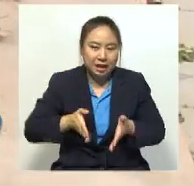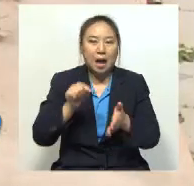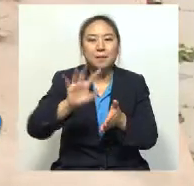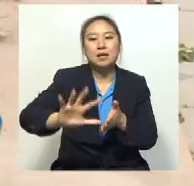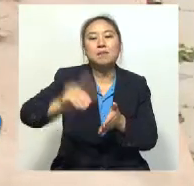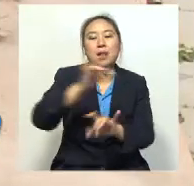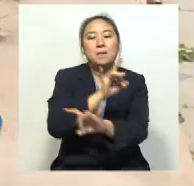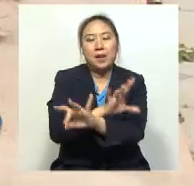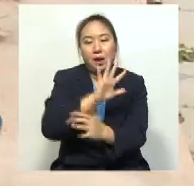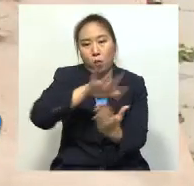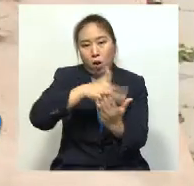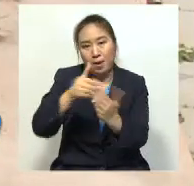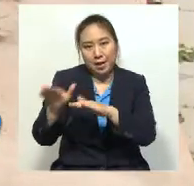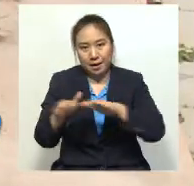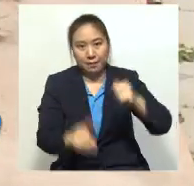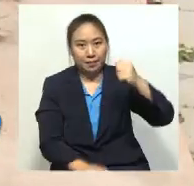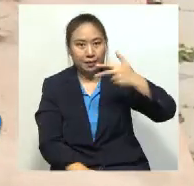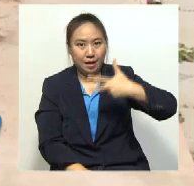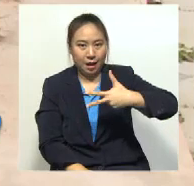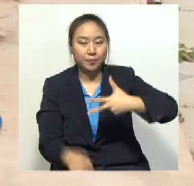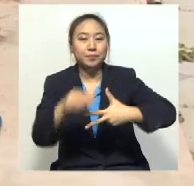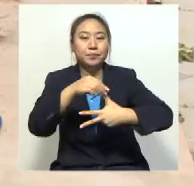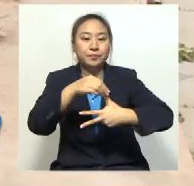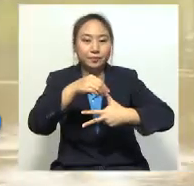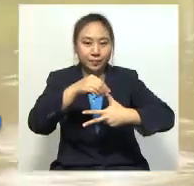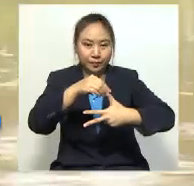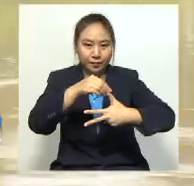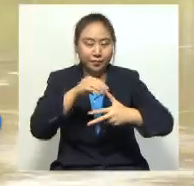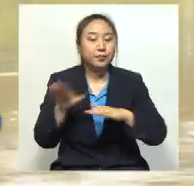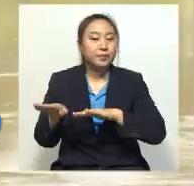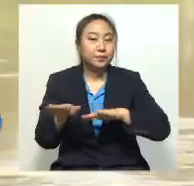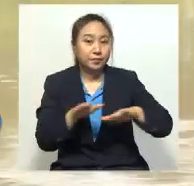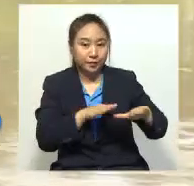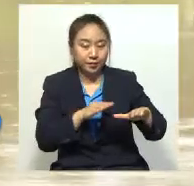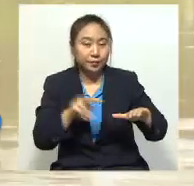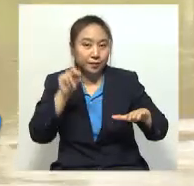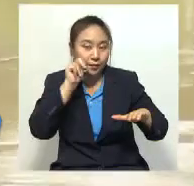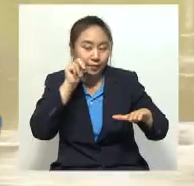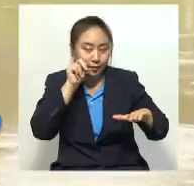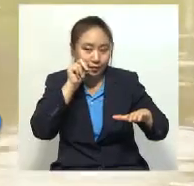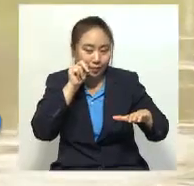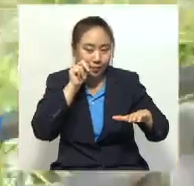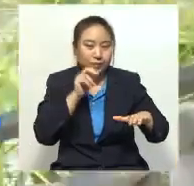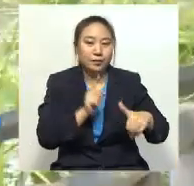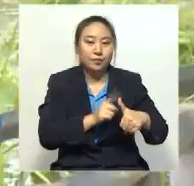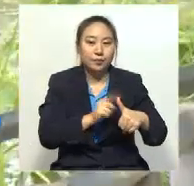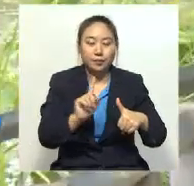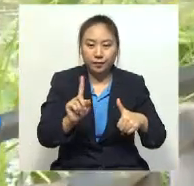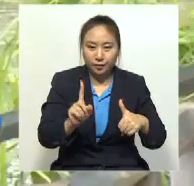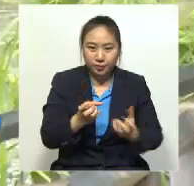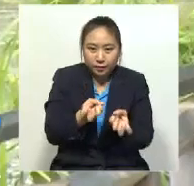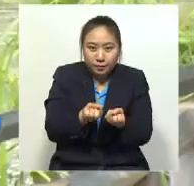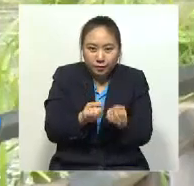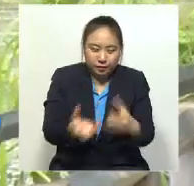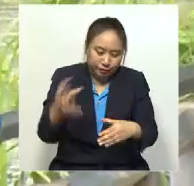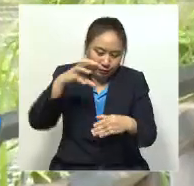ผนไว้3ระยะเลยนะคือตอนนี้เตรียมแผนไว้เลย1ก็คือการเตรียมความพร้อมรับสถานการณ์น้ำหลักๆแล้วเนี่ยก็คือเป็นการเสริมกระสอบท